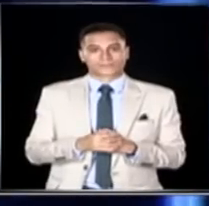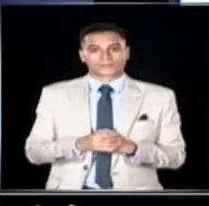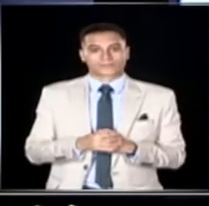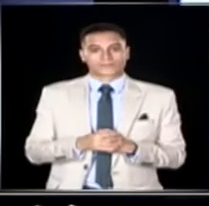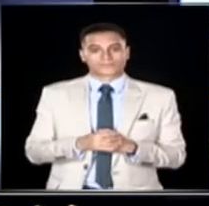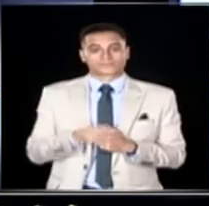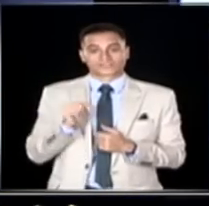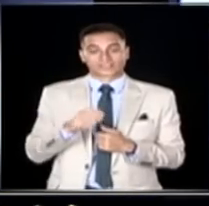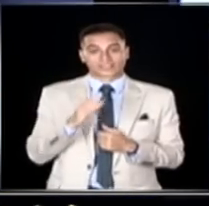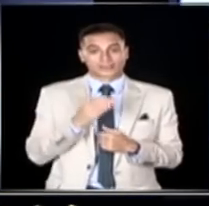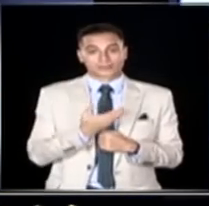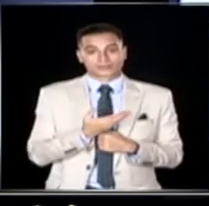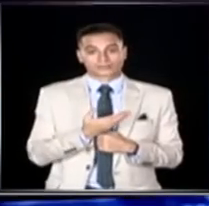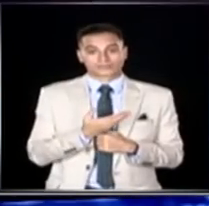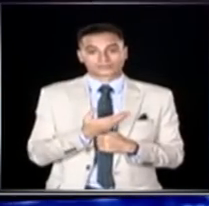في إجابة؟